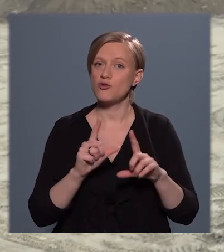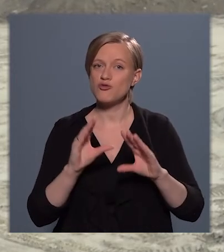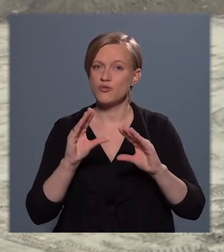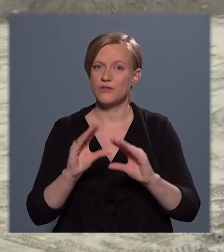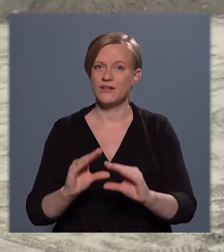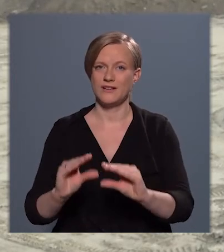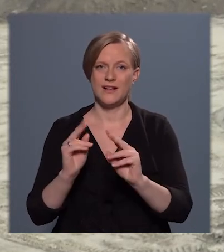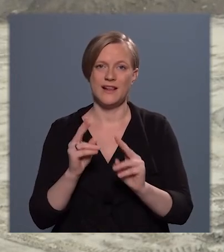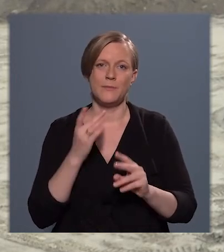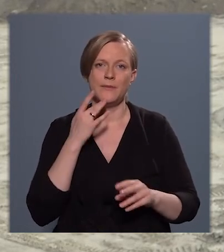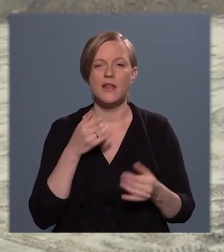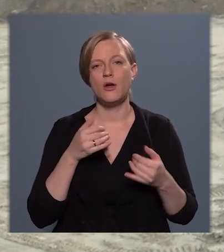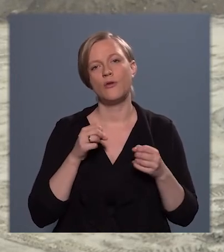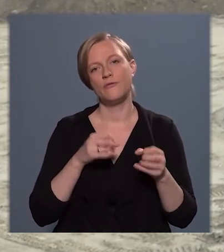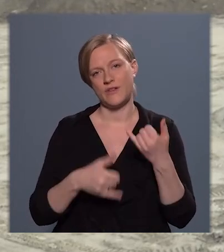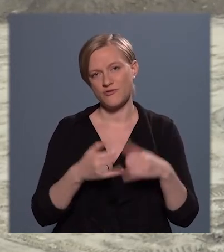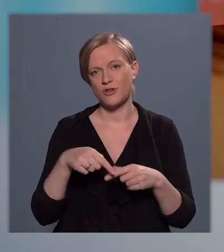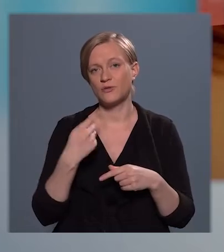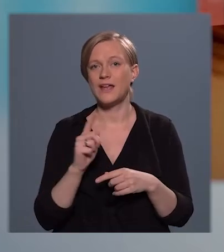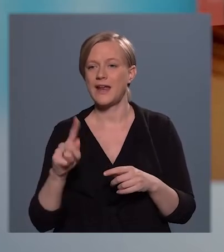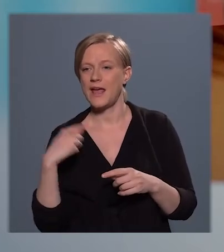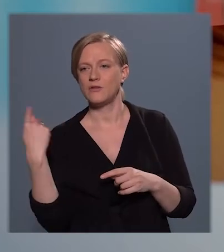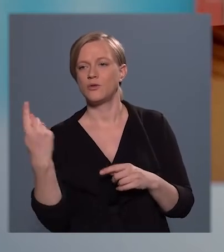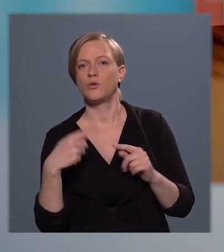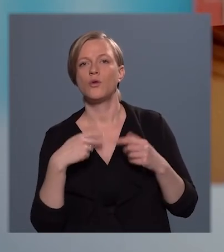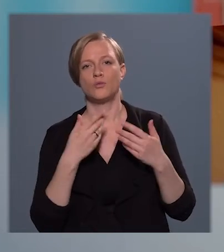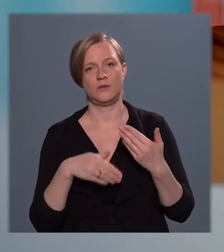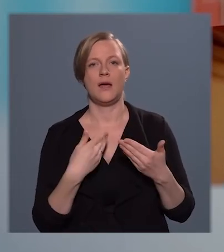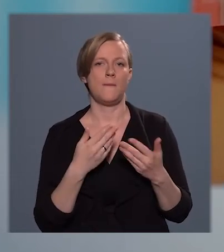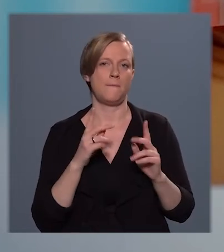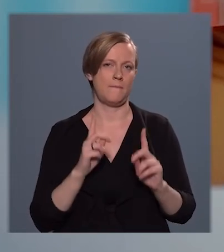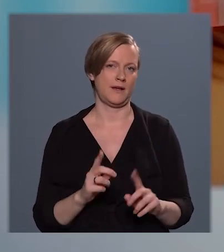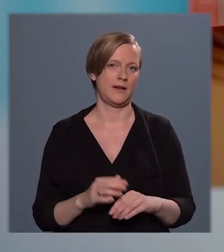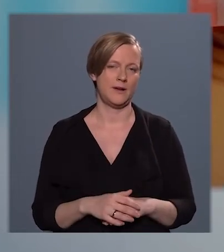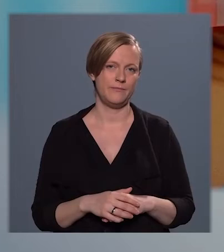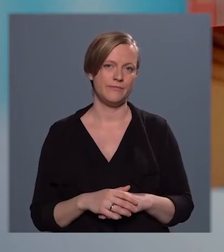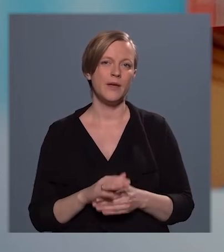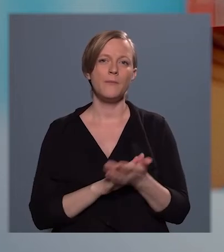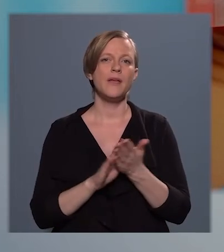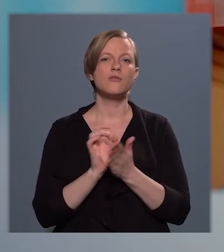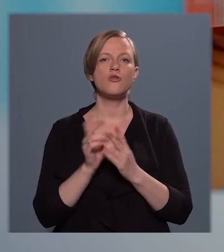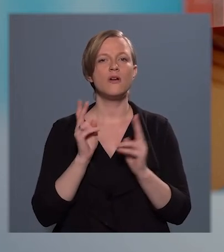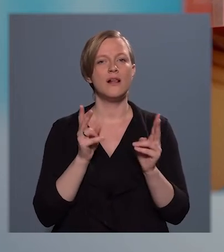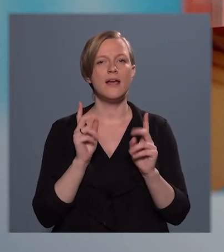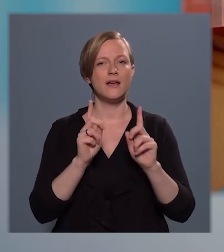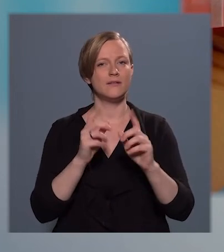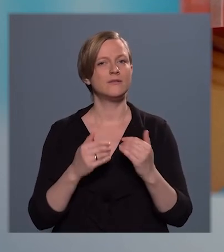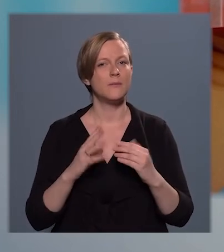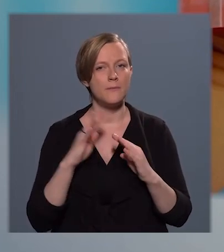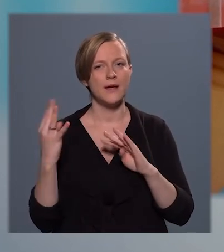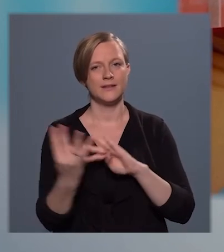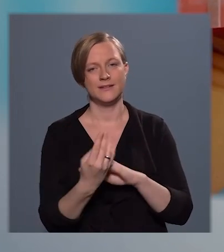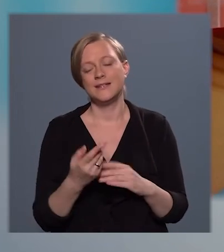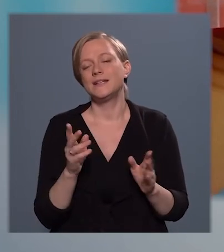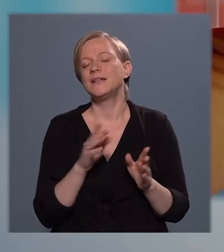egy futam után a versenyzők egy kör alatt állnak meg. És milyen gyorsan lehet menni? Hát ki milyen gyorsan